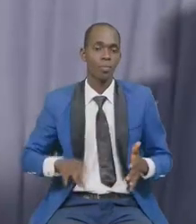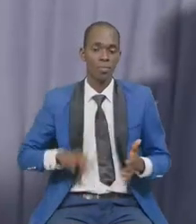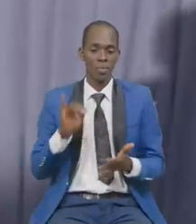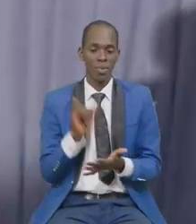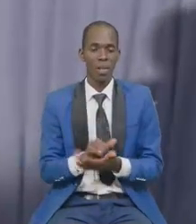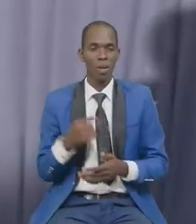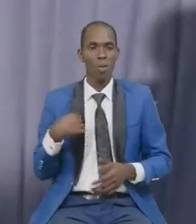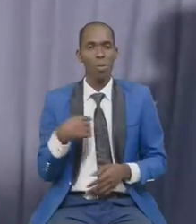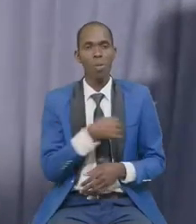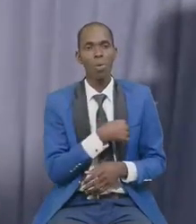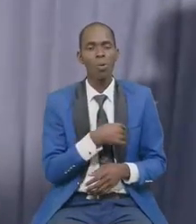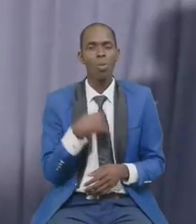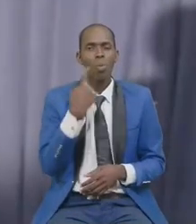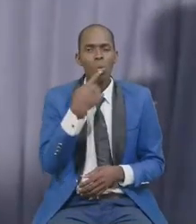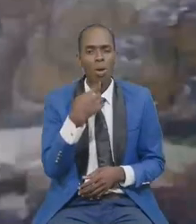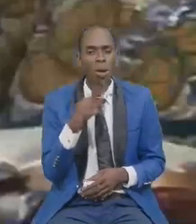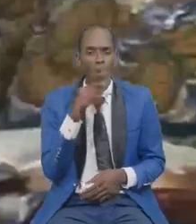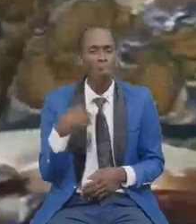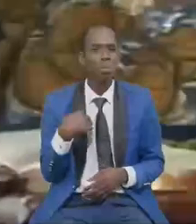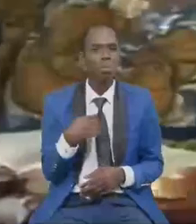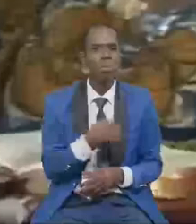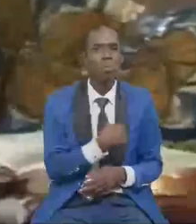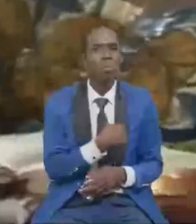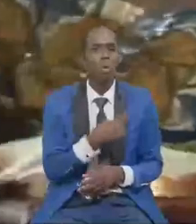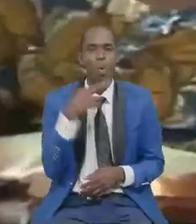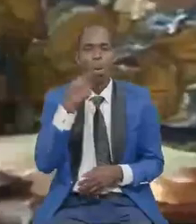eut pour les païens son accomplissement en Jésus-Christ. Et que